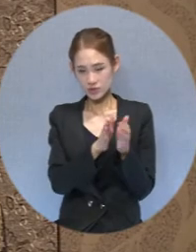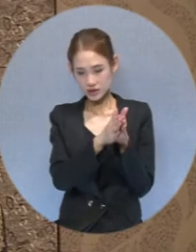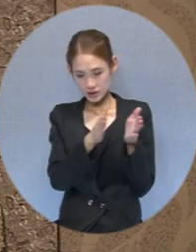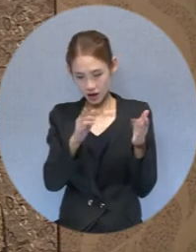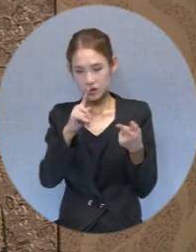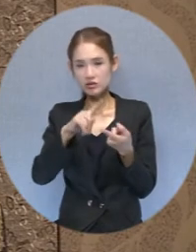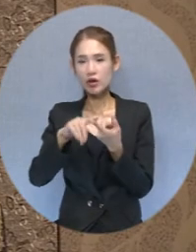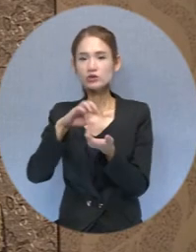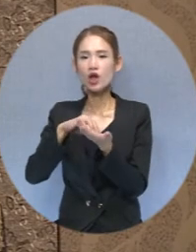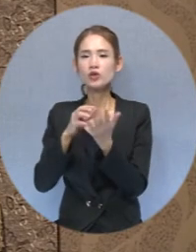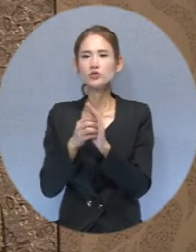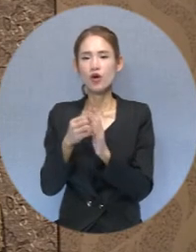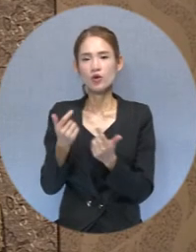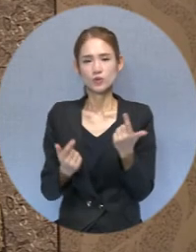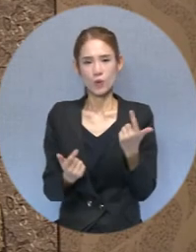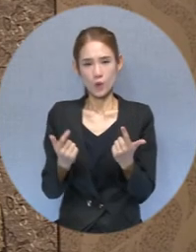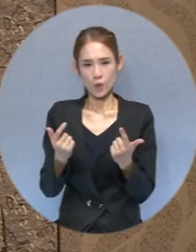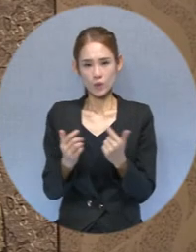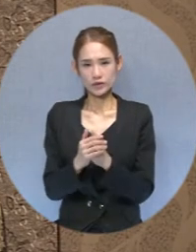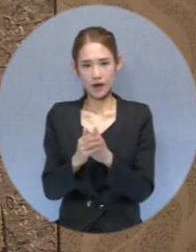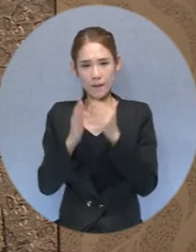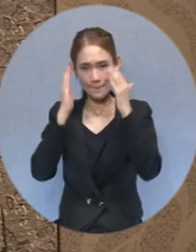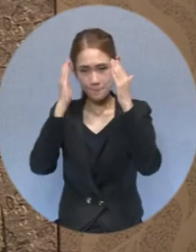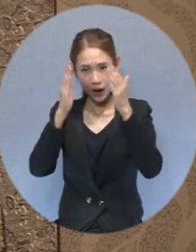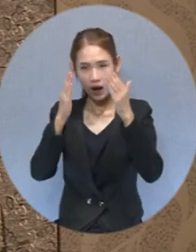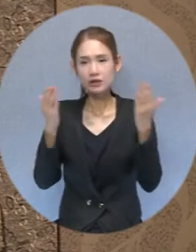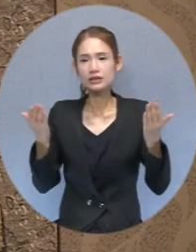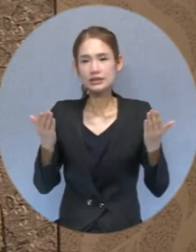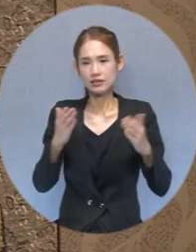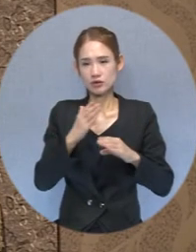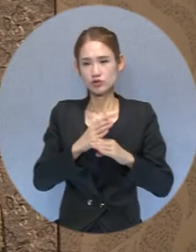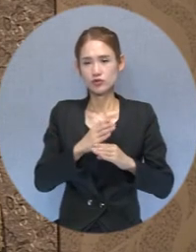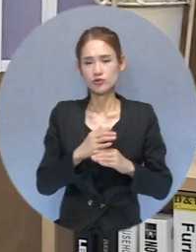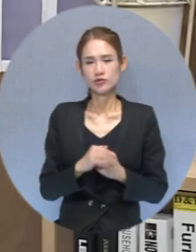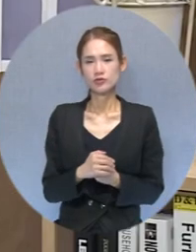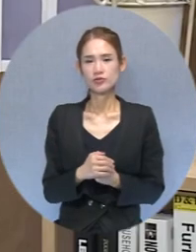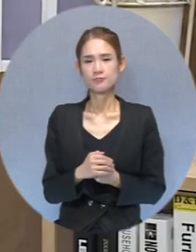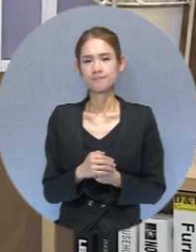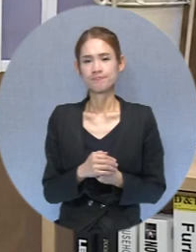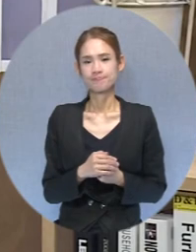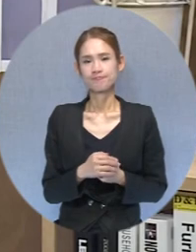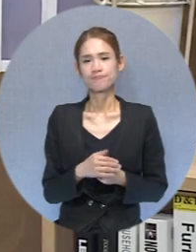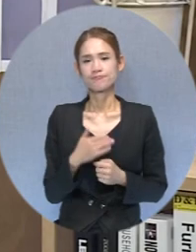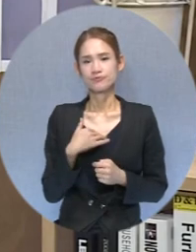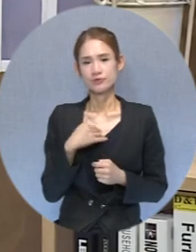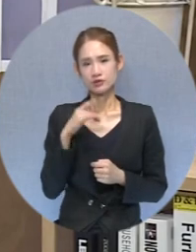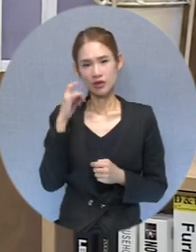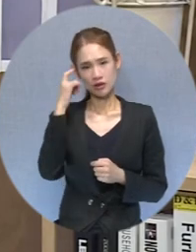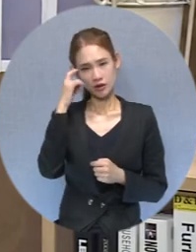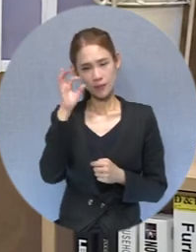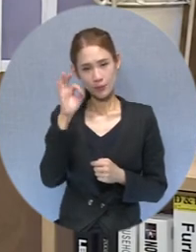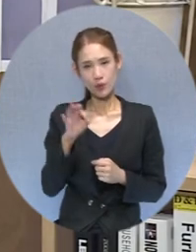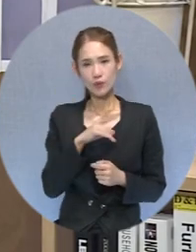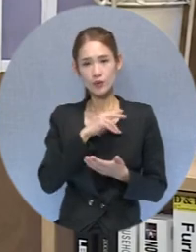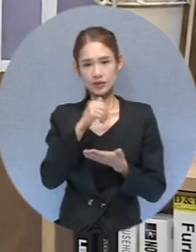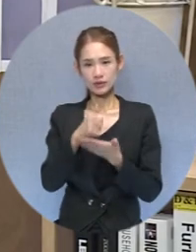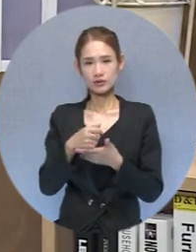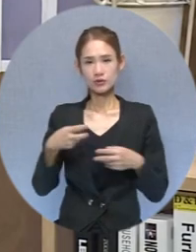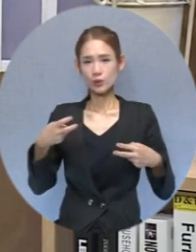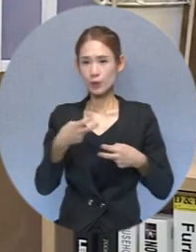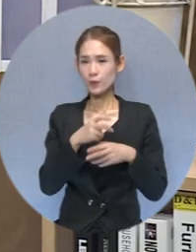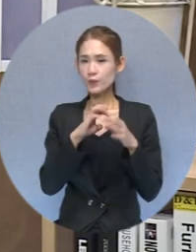대해서 적절하게 규제하고 방향성을 잡는 작업들은 계속하고 네. 있습니다. 네. 어, 그리고 제가 또 보니까 위원장님께서는